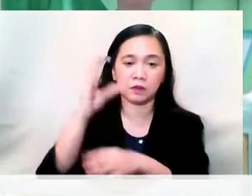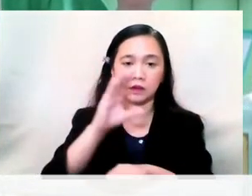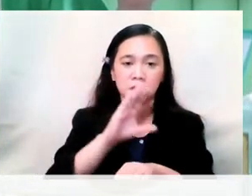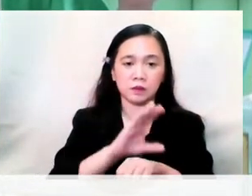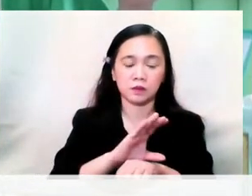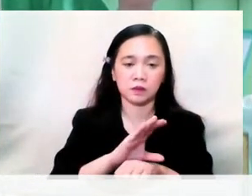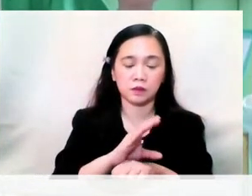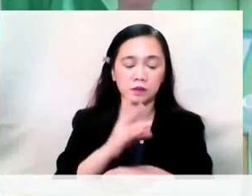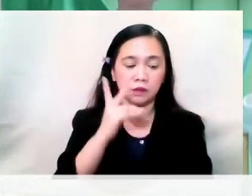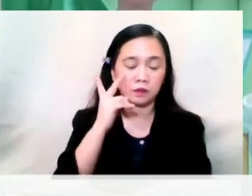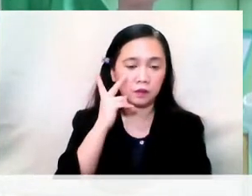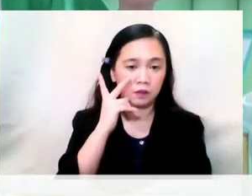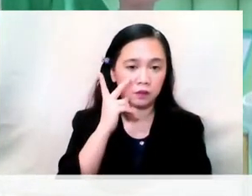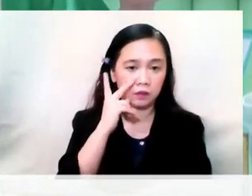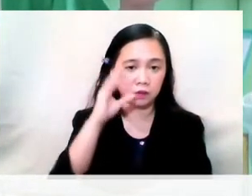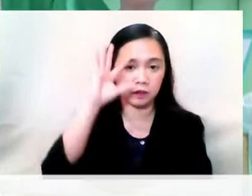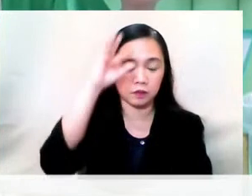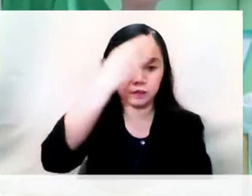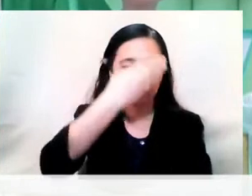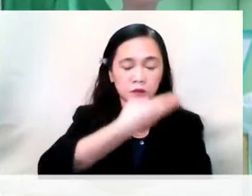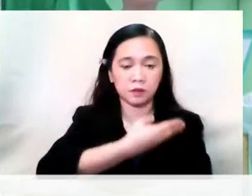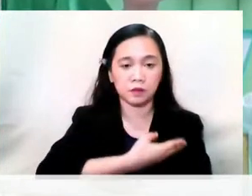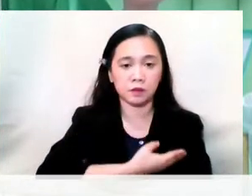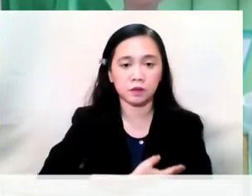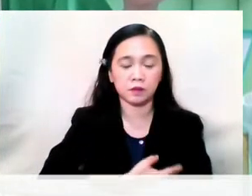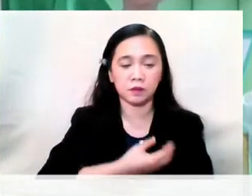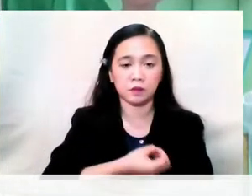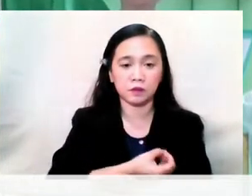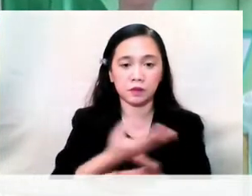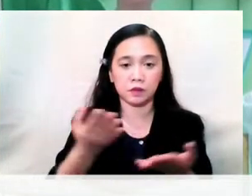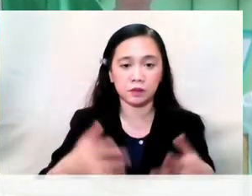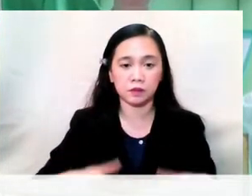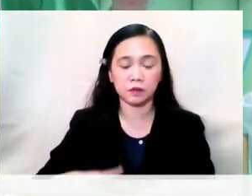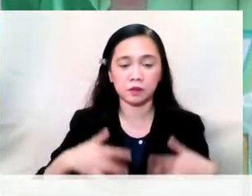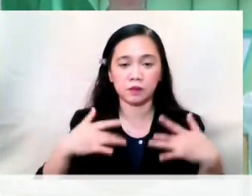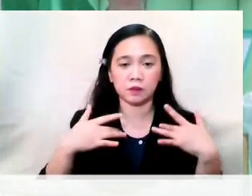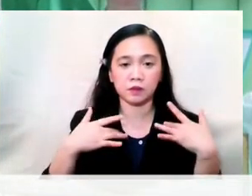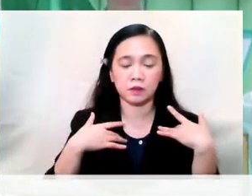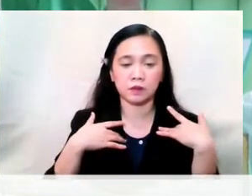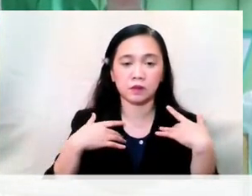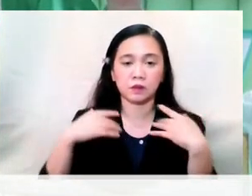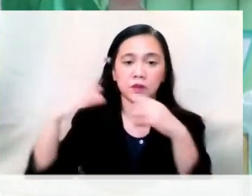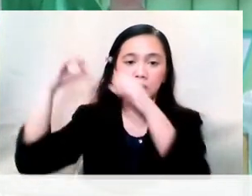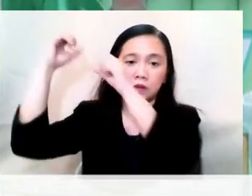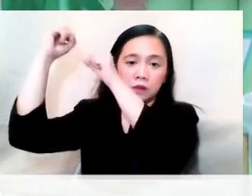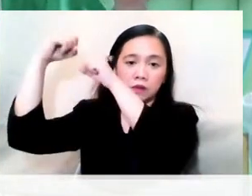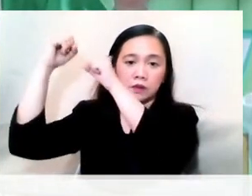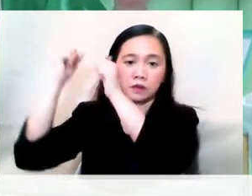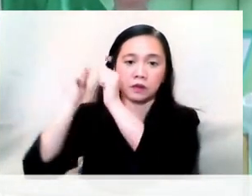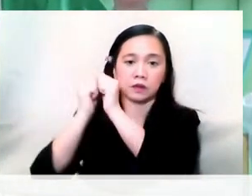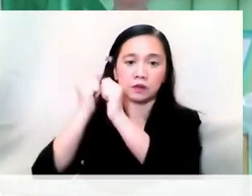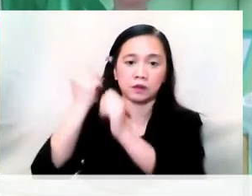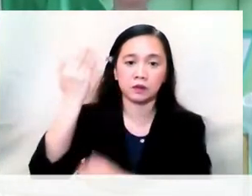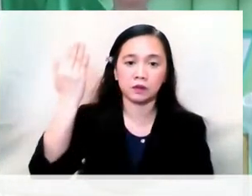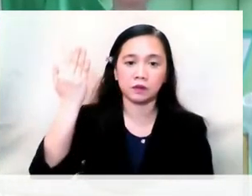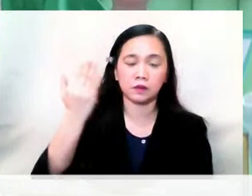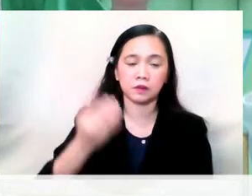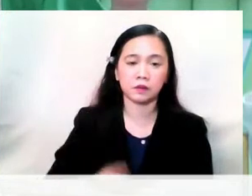na nag-alay ng kanyang buhay upang kami pakipagkasundo sa iyo. Loobin mong